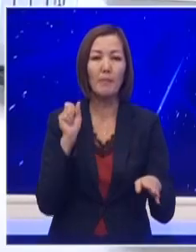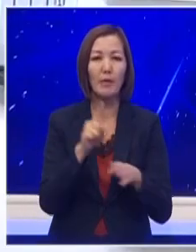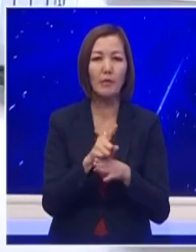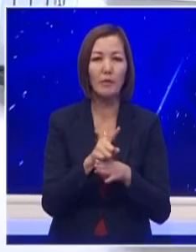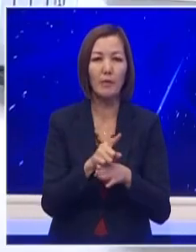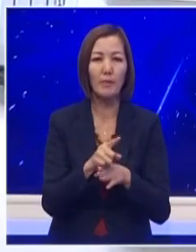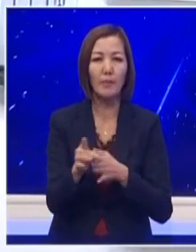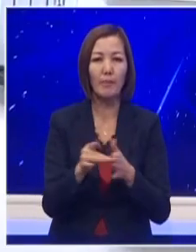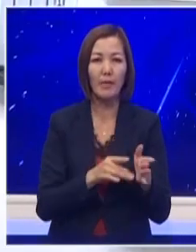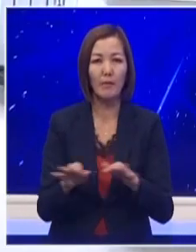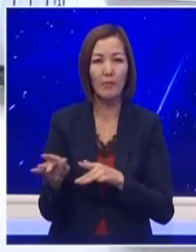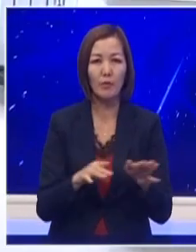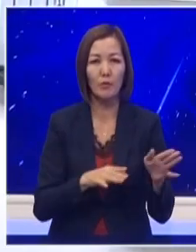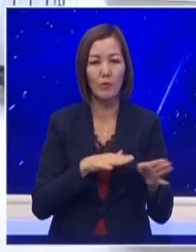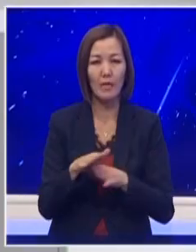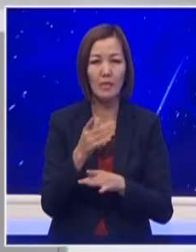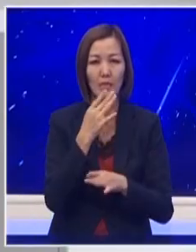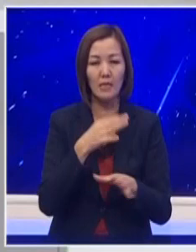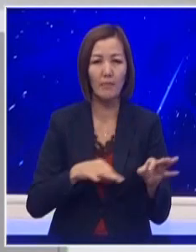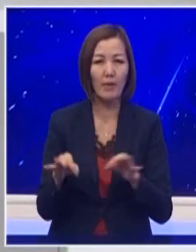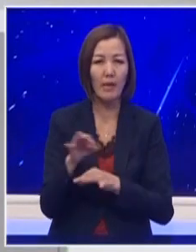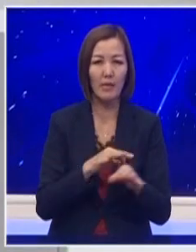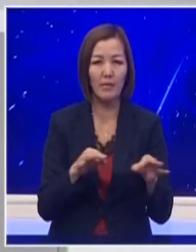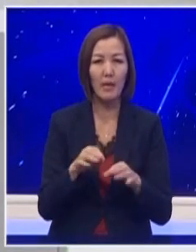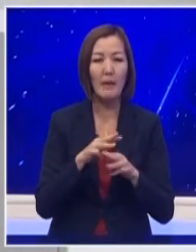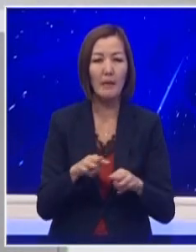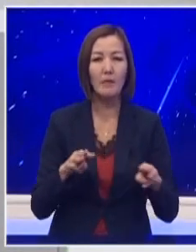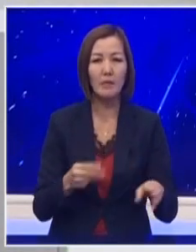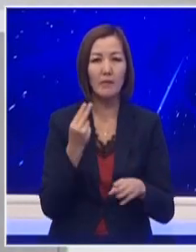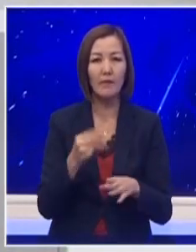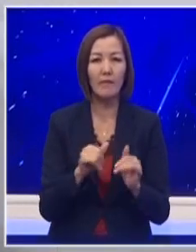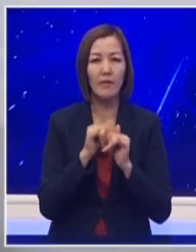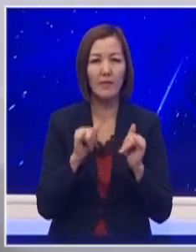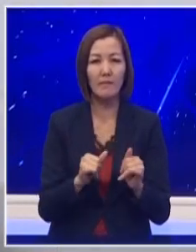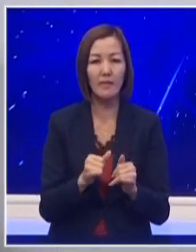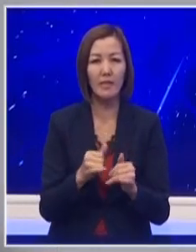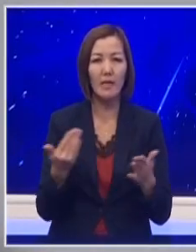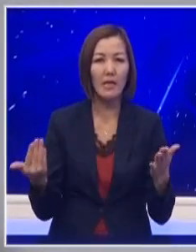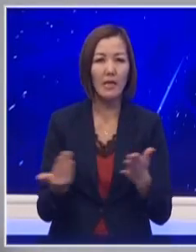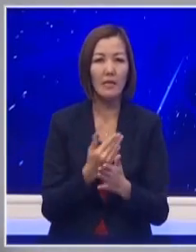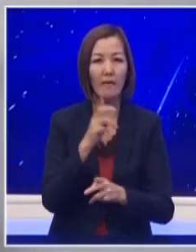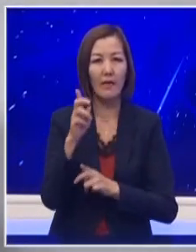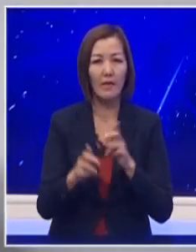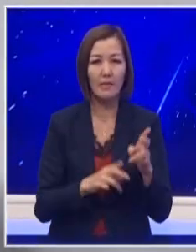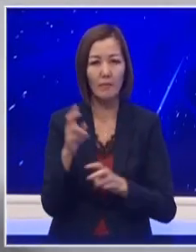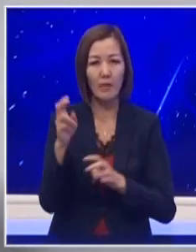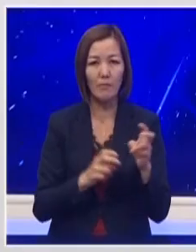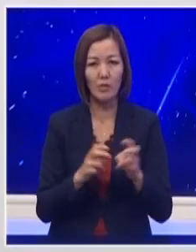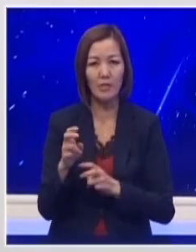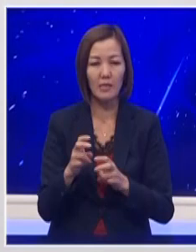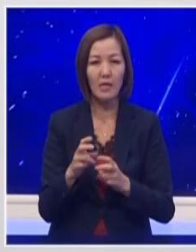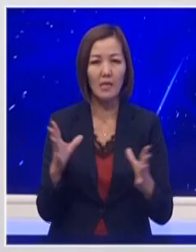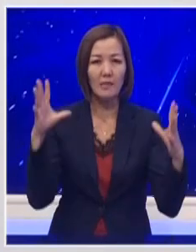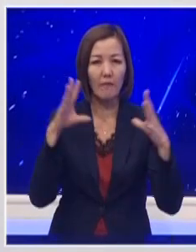поручил оперативно приступить к реализации национального проекта Кроме того Министерство цифрового развития инноваций и аэрокосмической